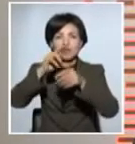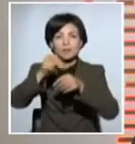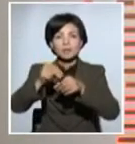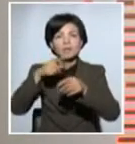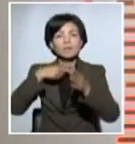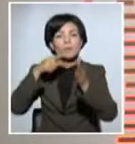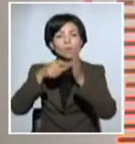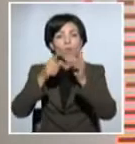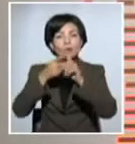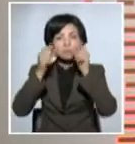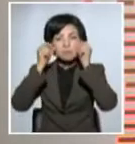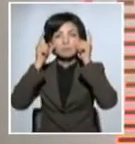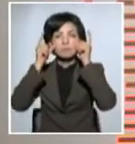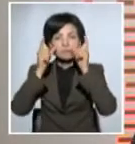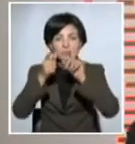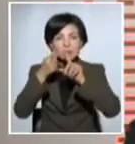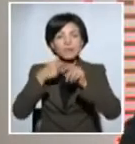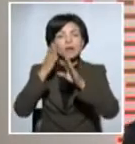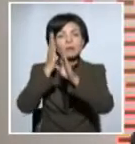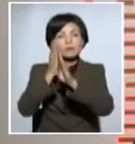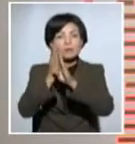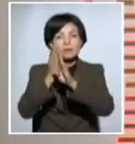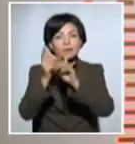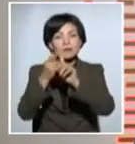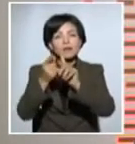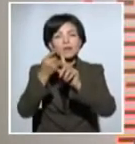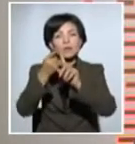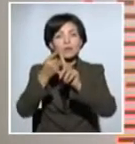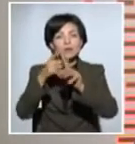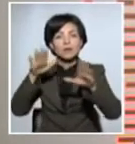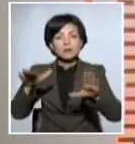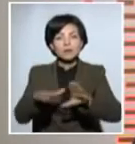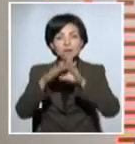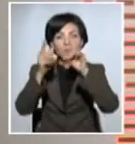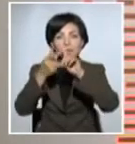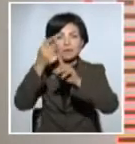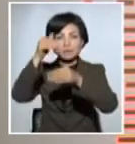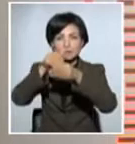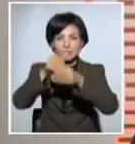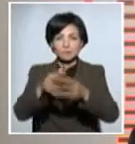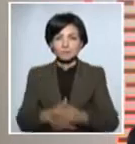مثيرا للانتباه لما يضفيه من خصوصية على الأجواء العامة للانتخابات.